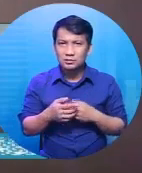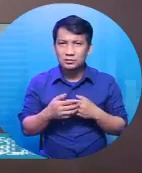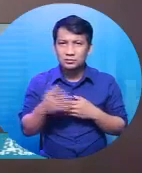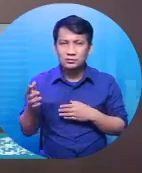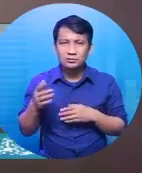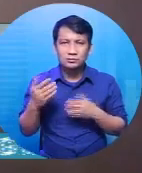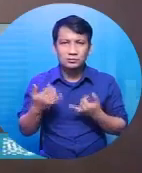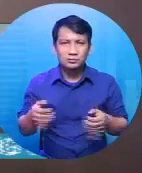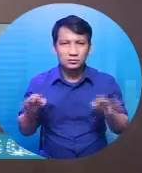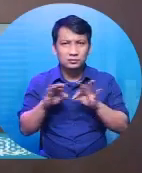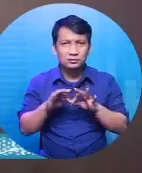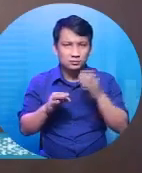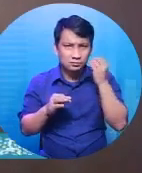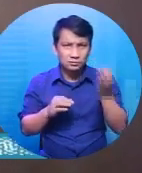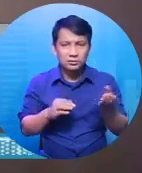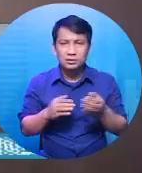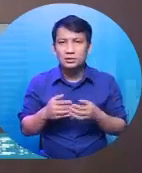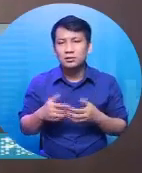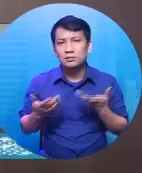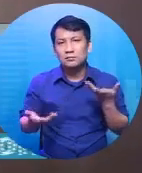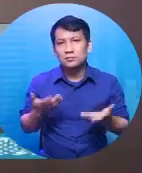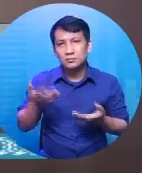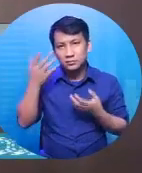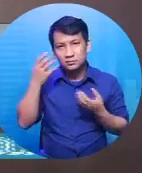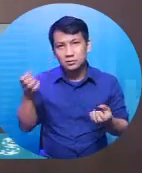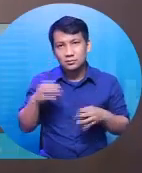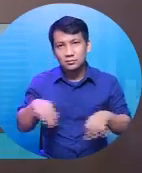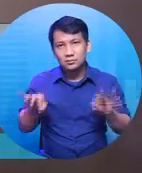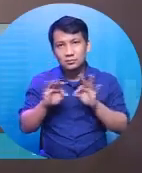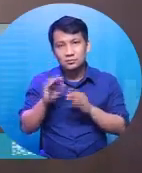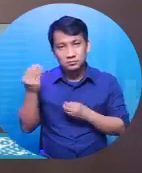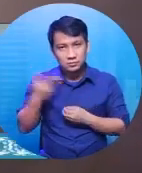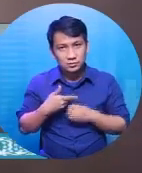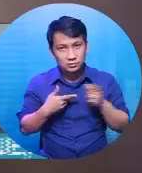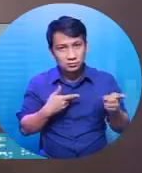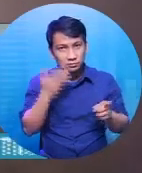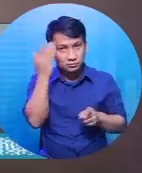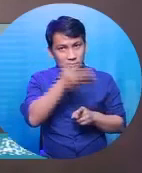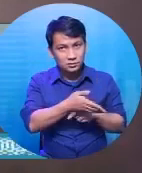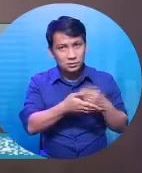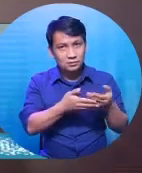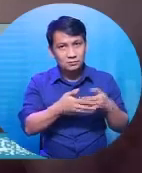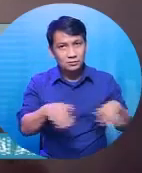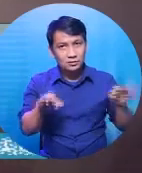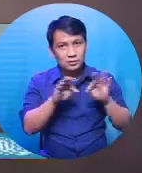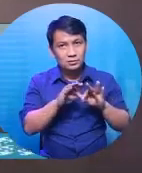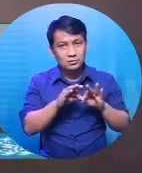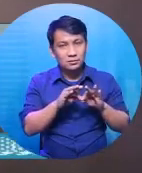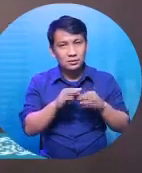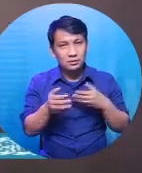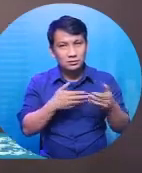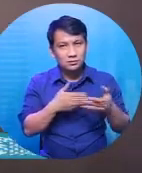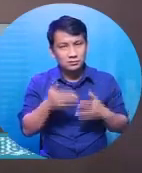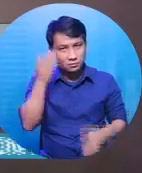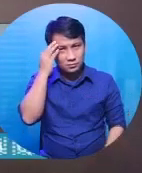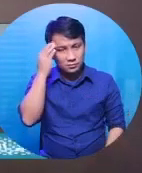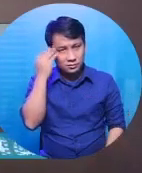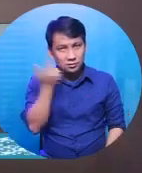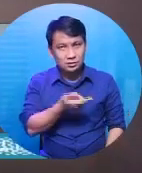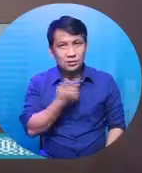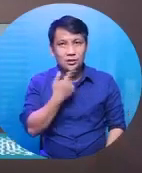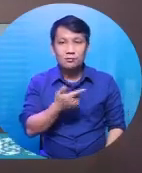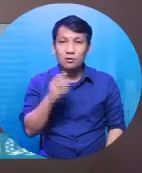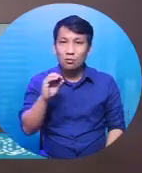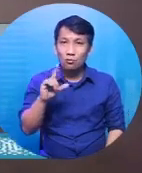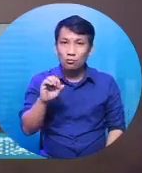ako. Nagalit po kasi siya sa akin, Sir, dahil kasi po pumunta ako sa Dinilupihan pagkatapos ng ECQ ng Olongga